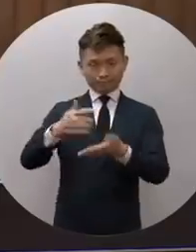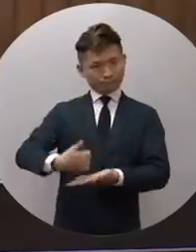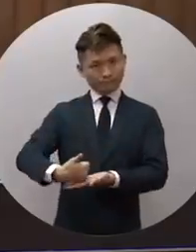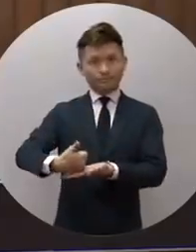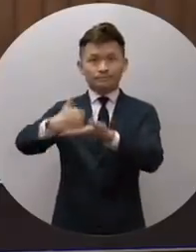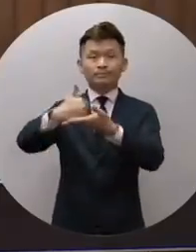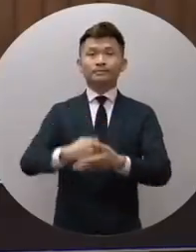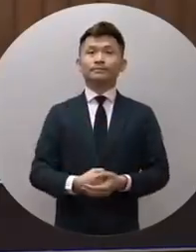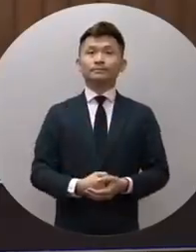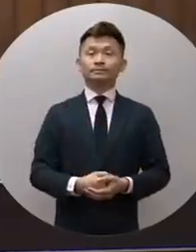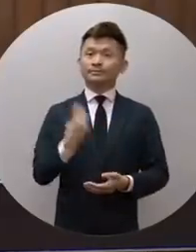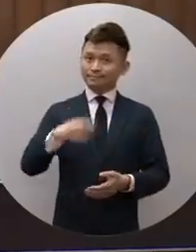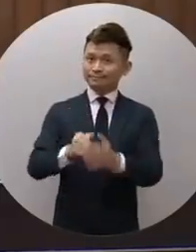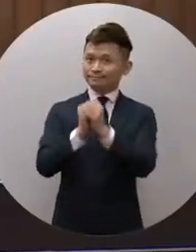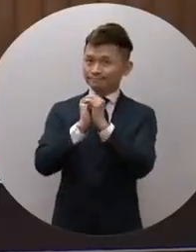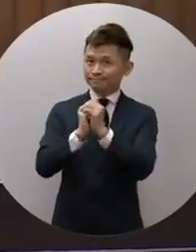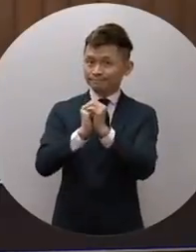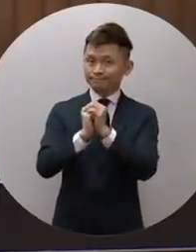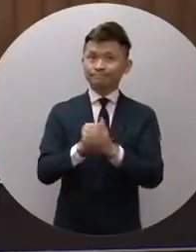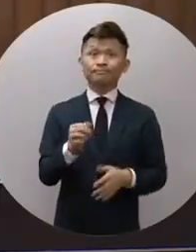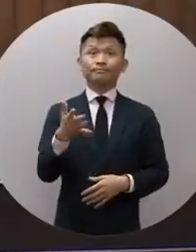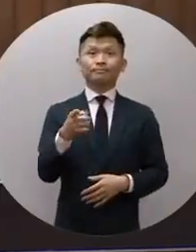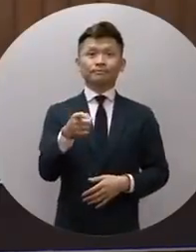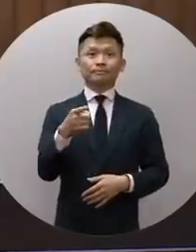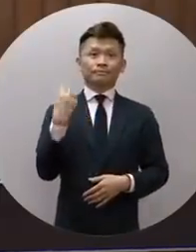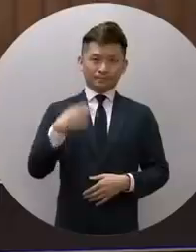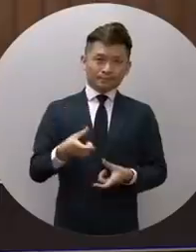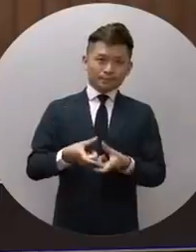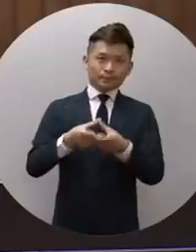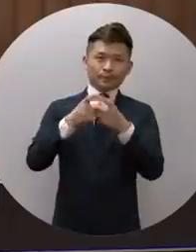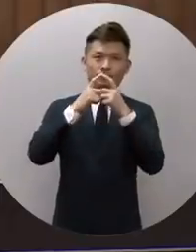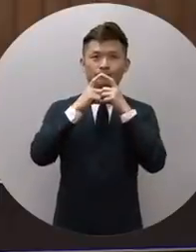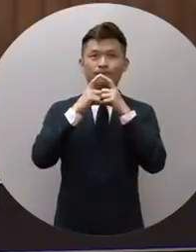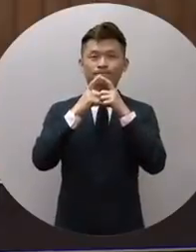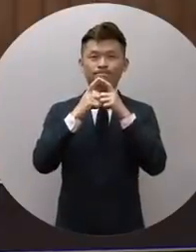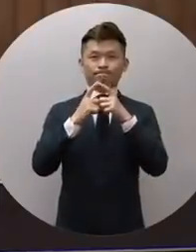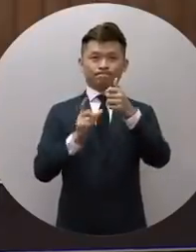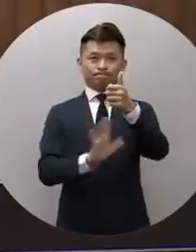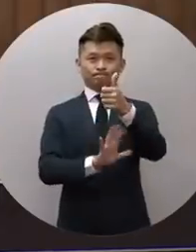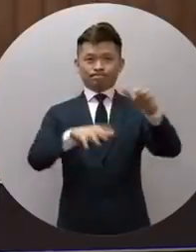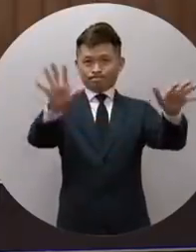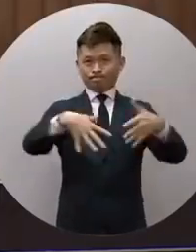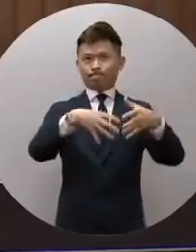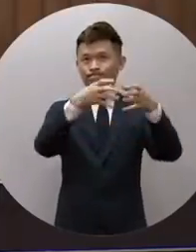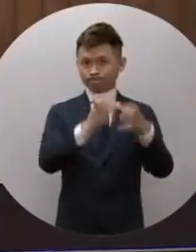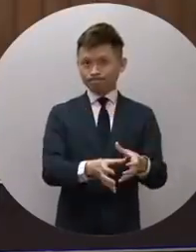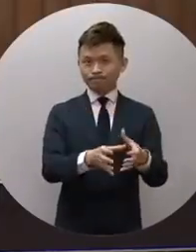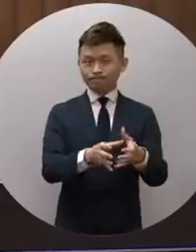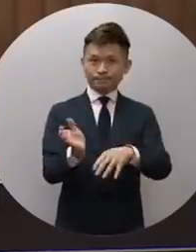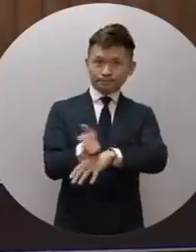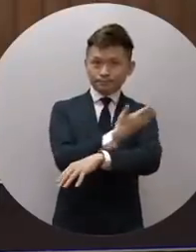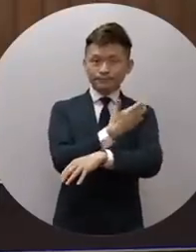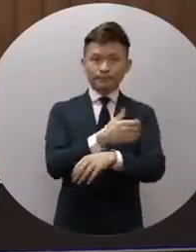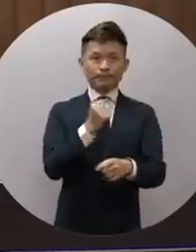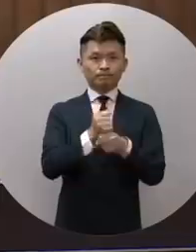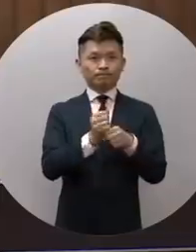意跟祝贺之意，因为自从你重新再度组阁以来呢，可以说施政